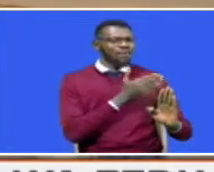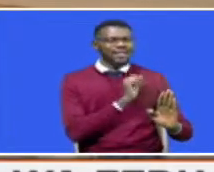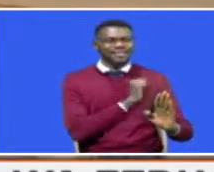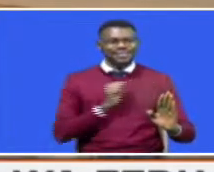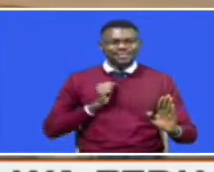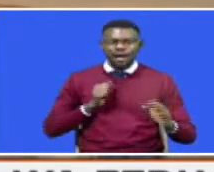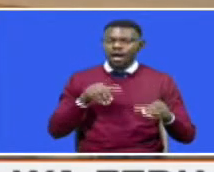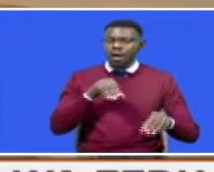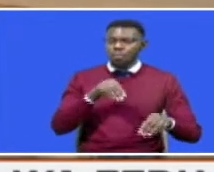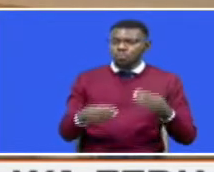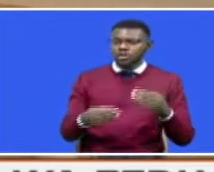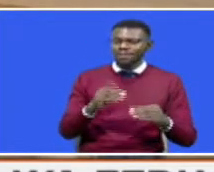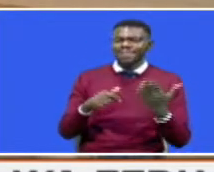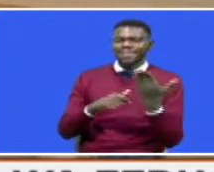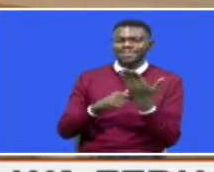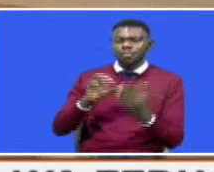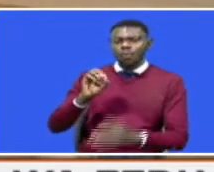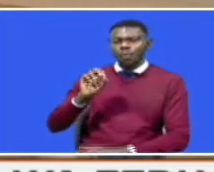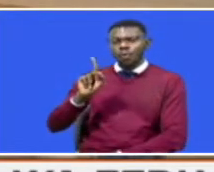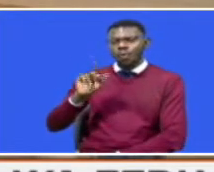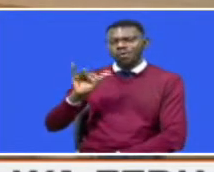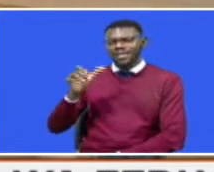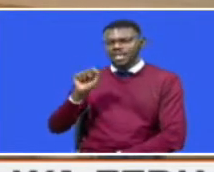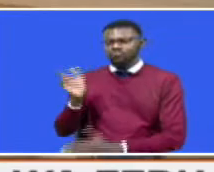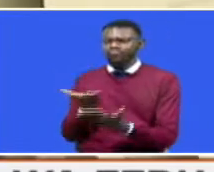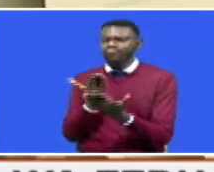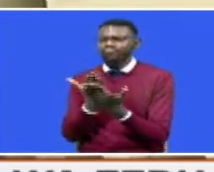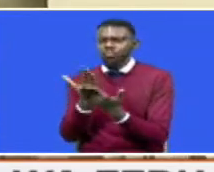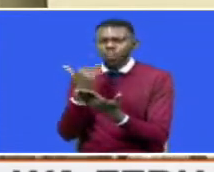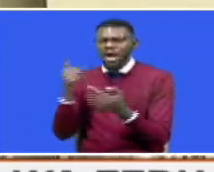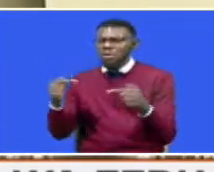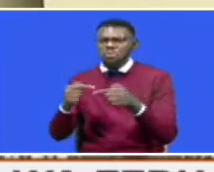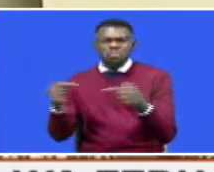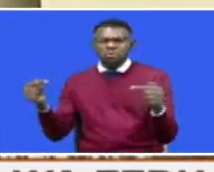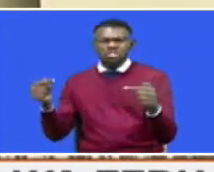Okia Omtata kupinga baadhi ya vipengele vya mswada huo akisiki amri.